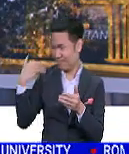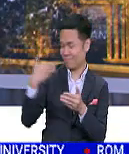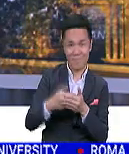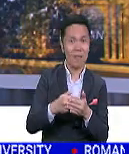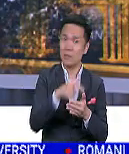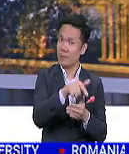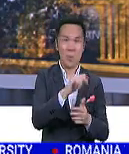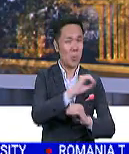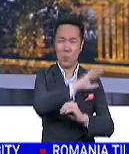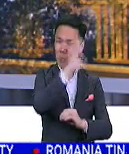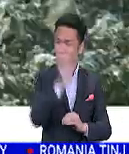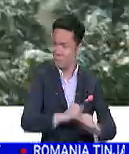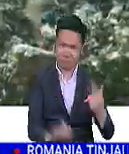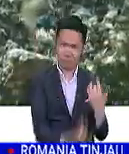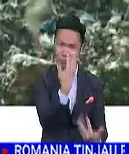dahulu lagi.